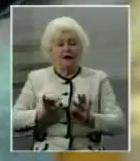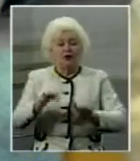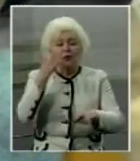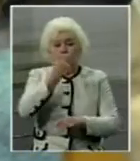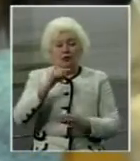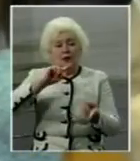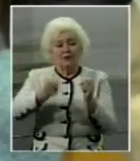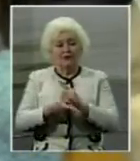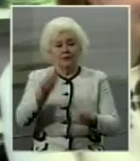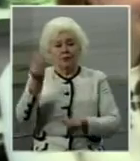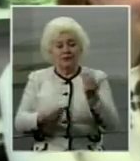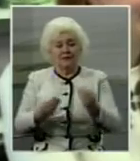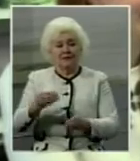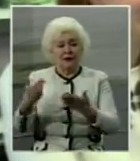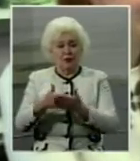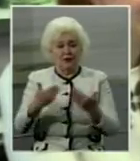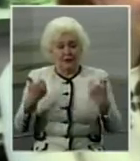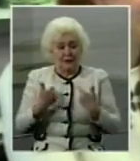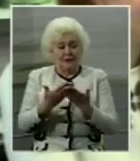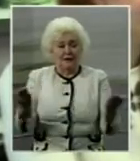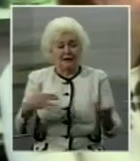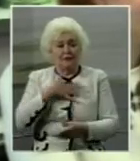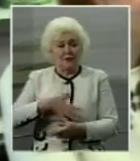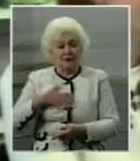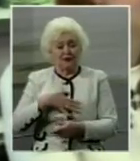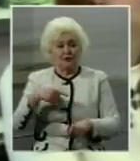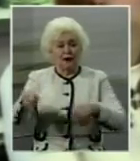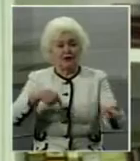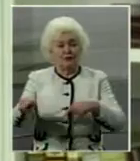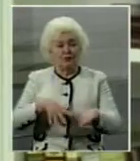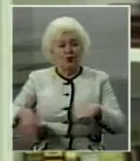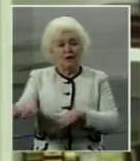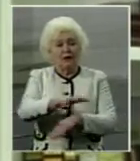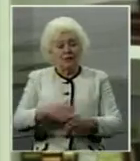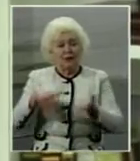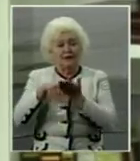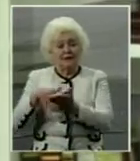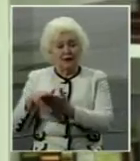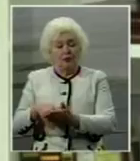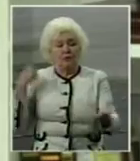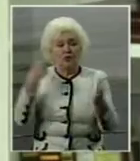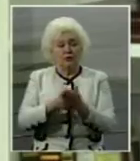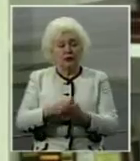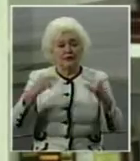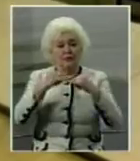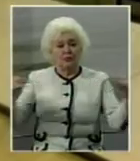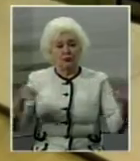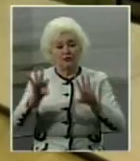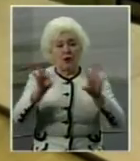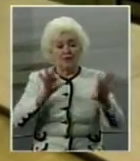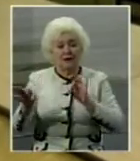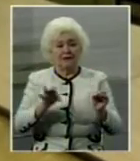гру. Дітям запропонують уявити себе вболівальниками на футбольному полі і за допомогою ударів по столу виділити